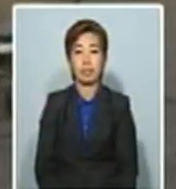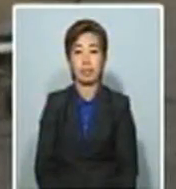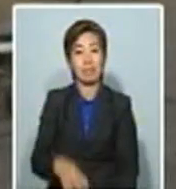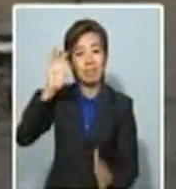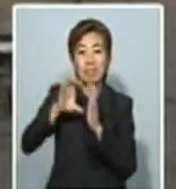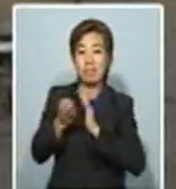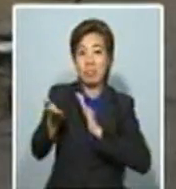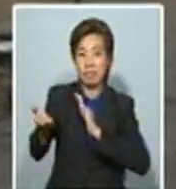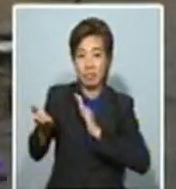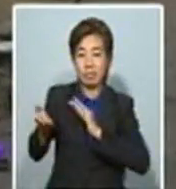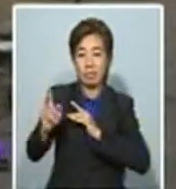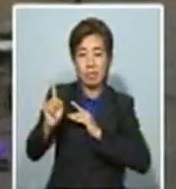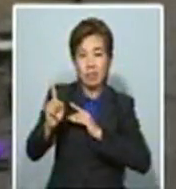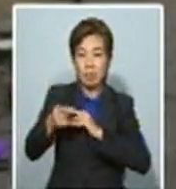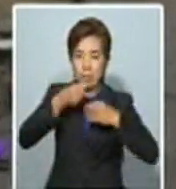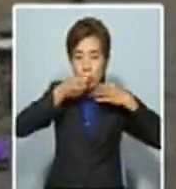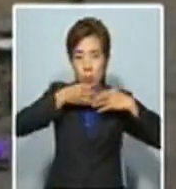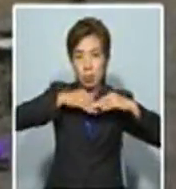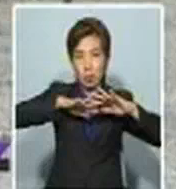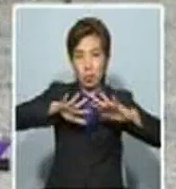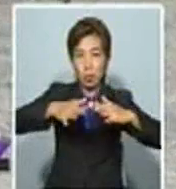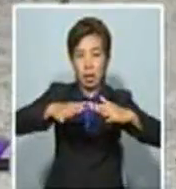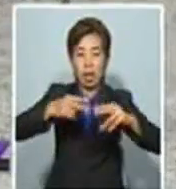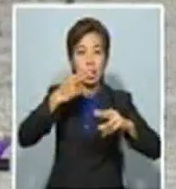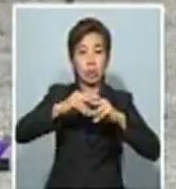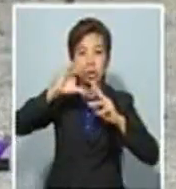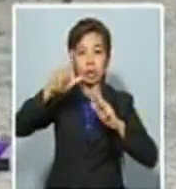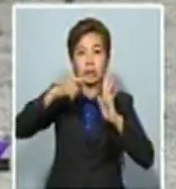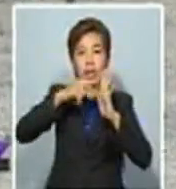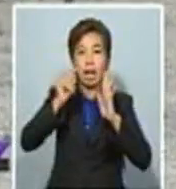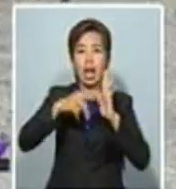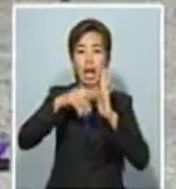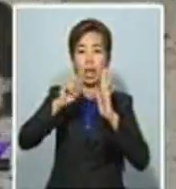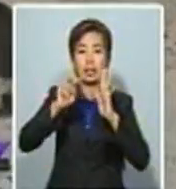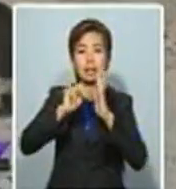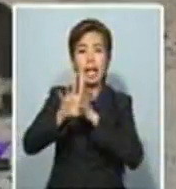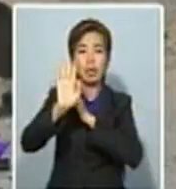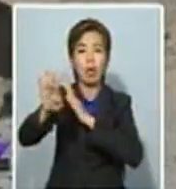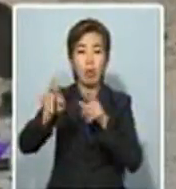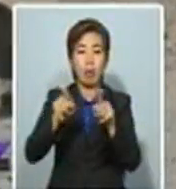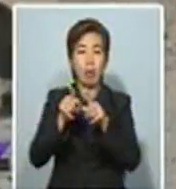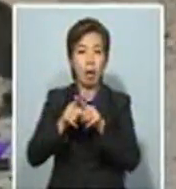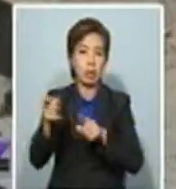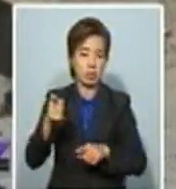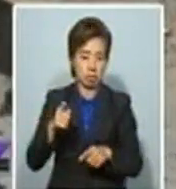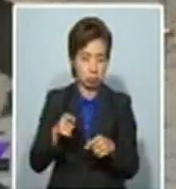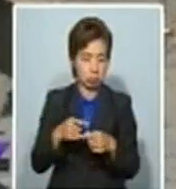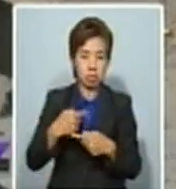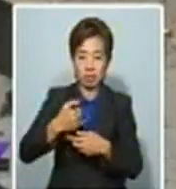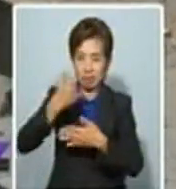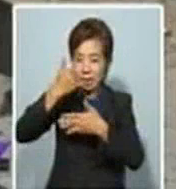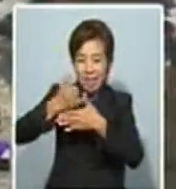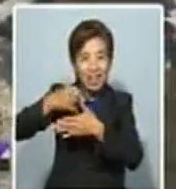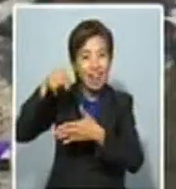นี่คือสภาพความเสียหายบริเวณชายหาดชลาทัศน์และหาดสบิลาจังหวัดสงขลานะครับซึ่งถูกคลื่นในทะเลที่สูงกว่า3เมตรเข้าถล่มเจ้าหน้าที่ต้